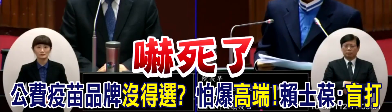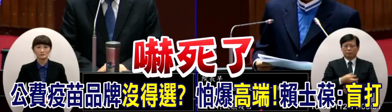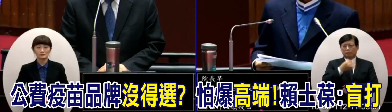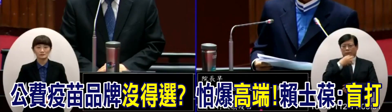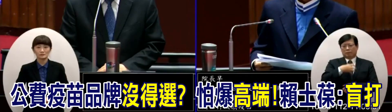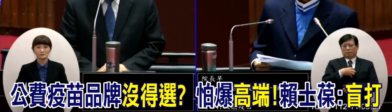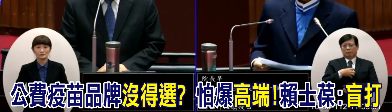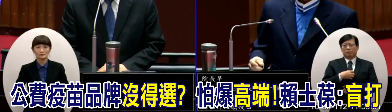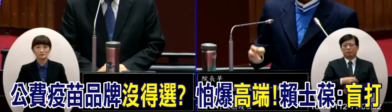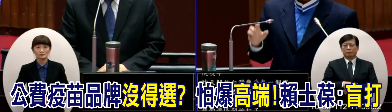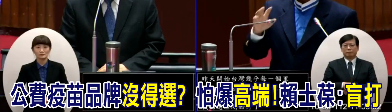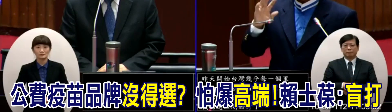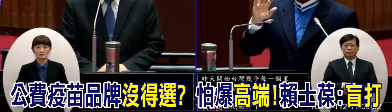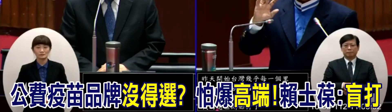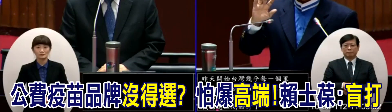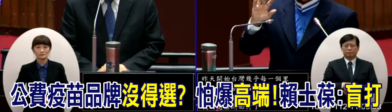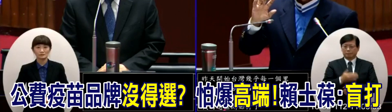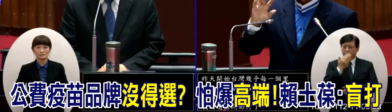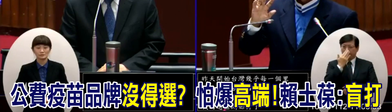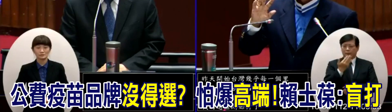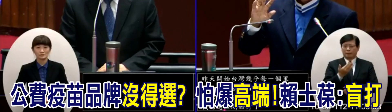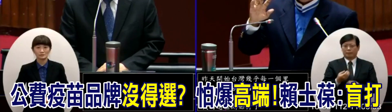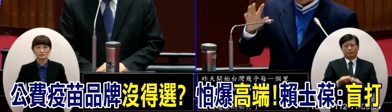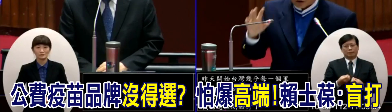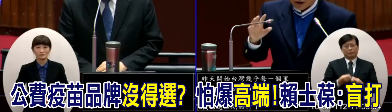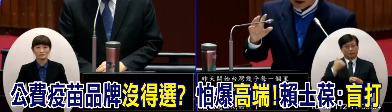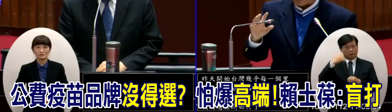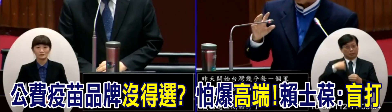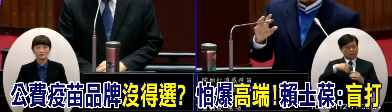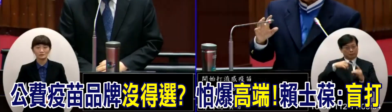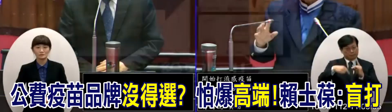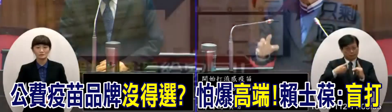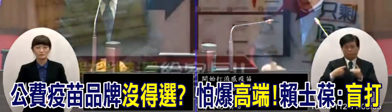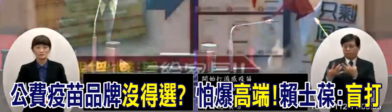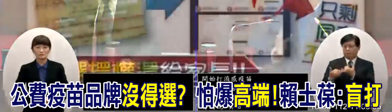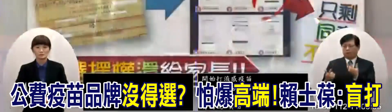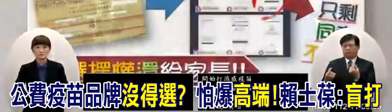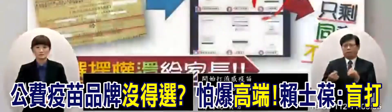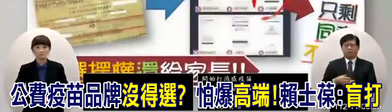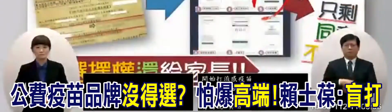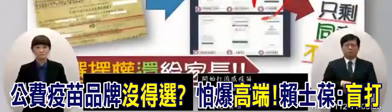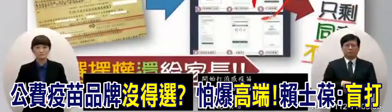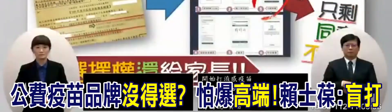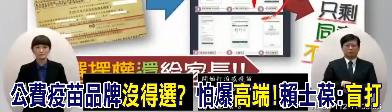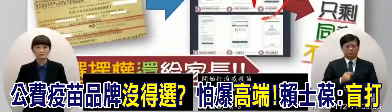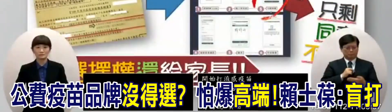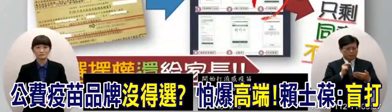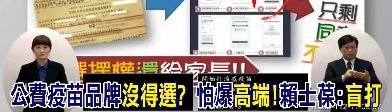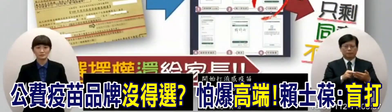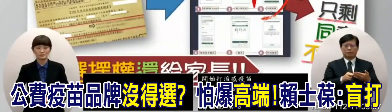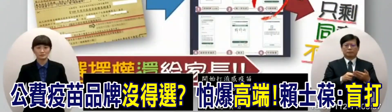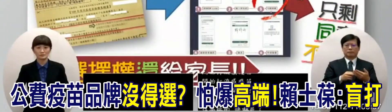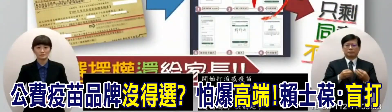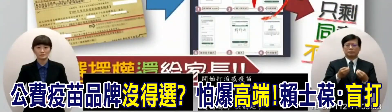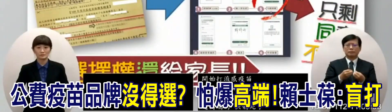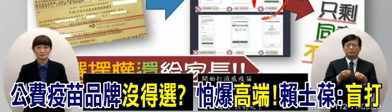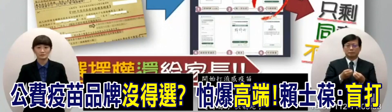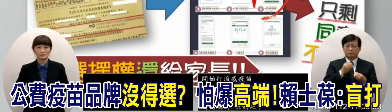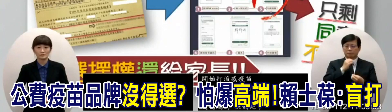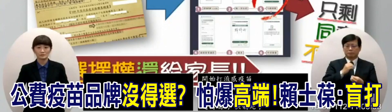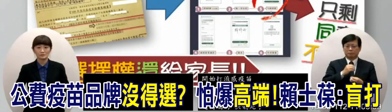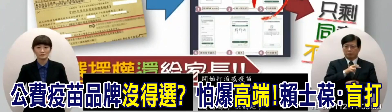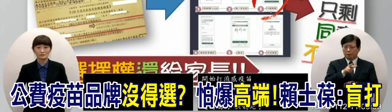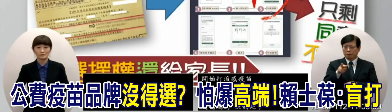啊！但是不敢打啊，学生你一样啊，我们自己看了、啊，你注意看这个情